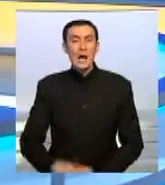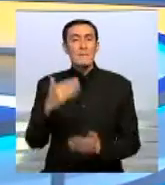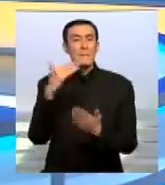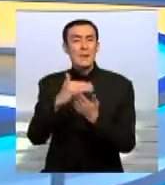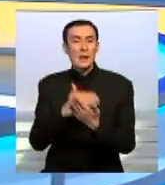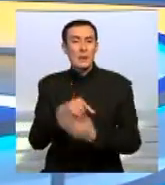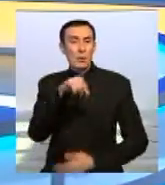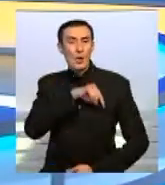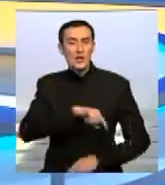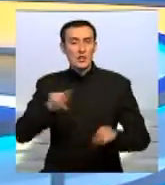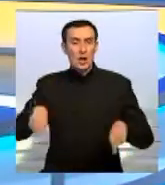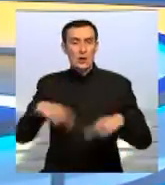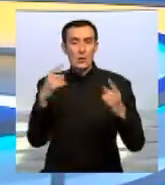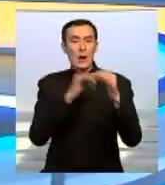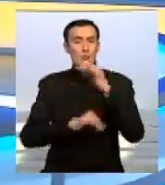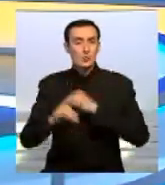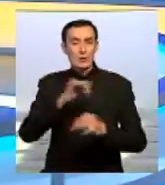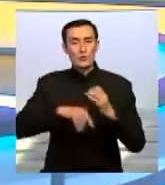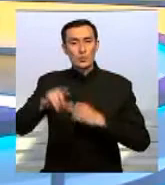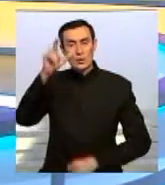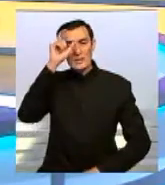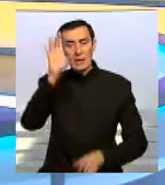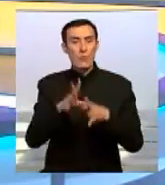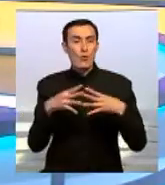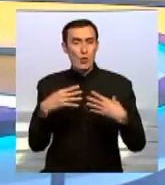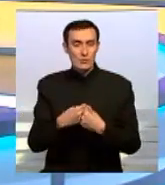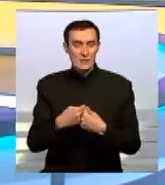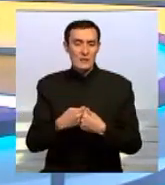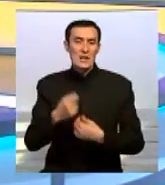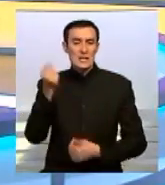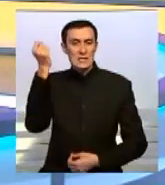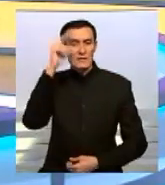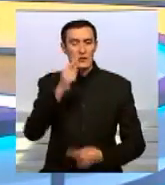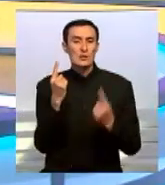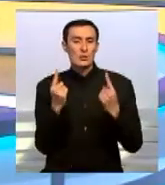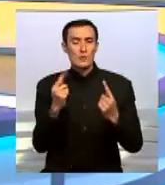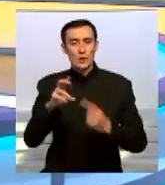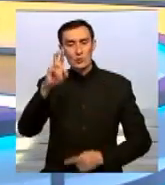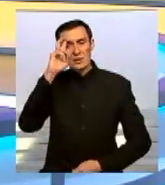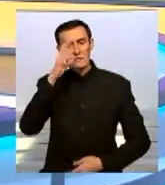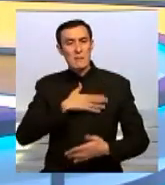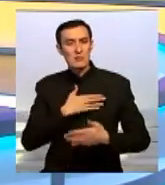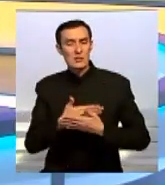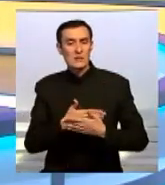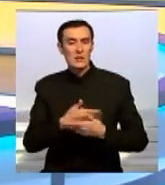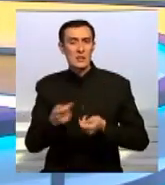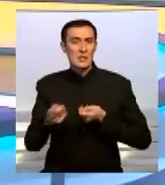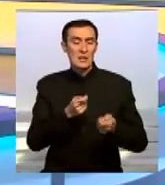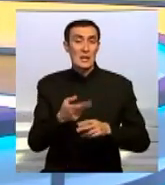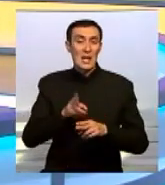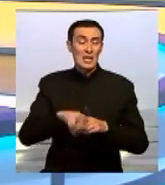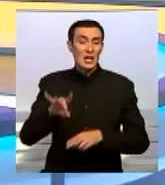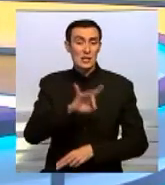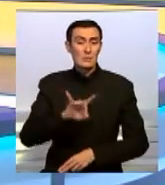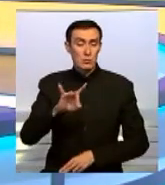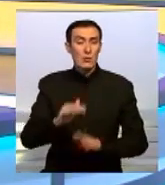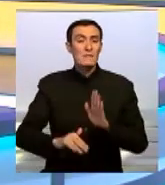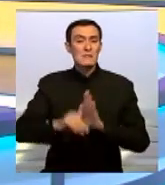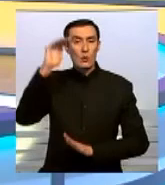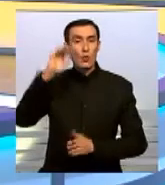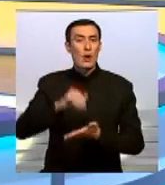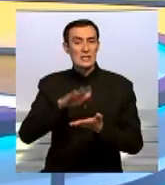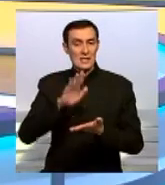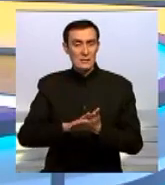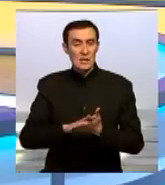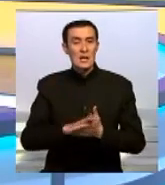Программу «Рухани Жангару» обсуждают в турецком обществе. Известные государственные и общественные деятели этой республики высоко оценивают